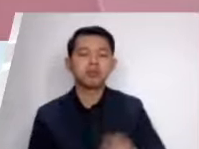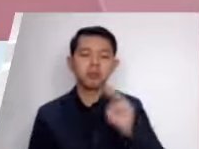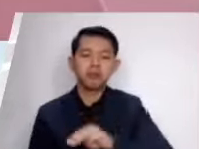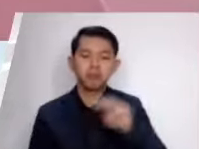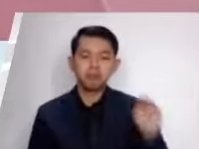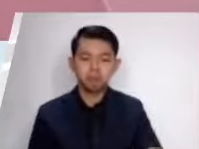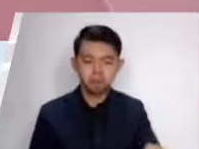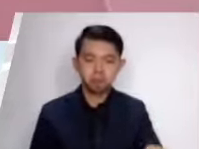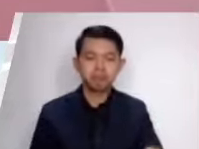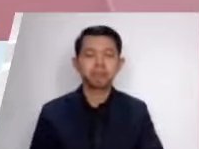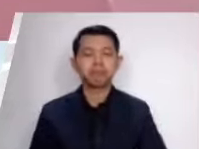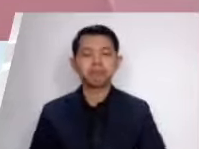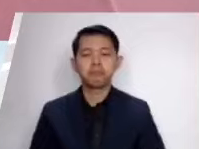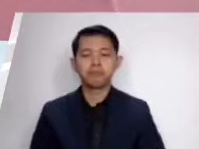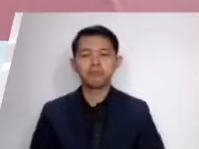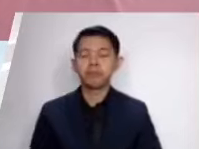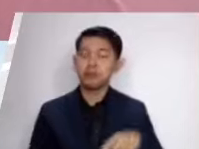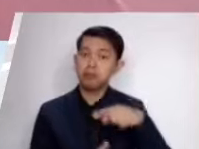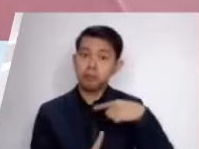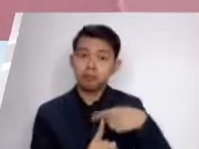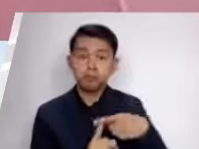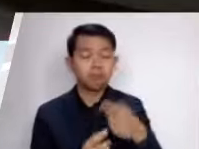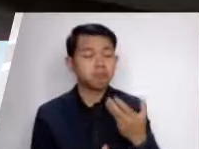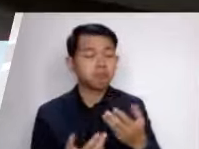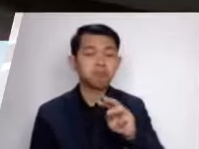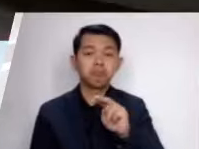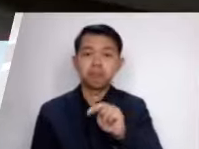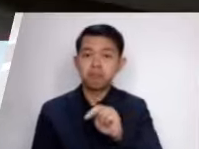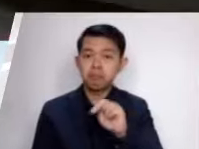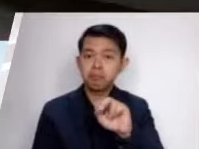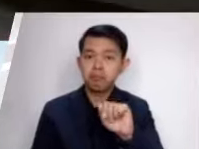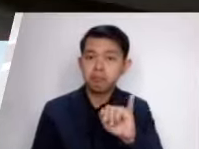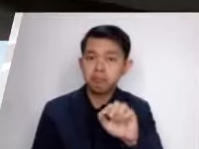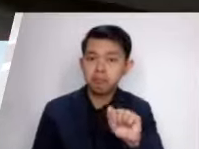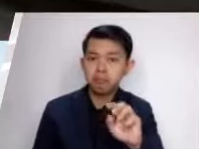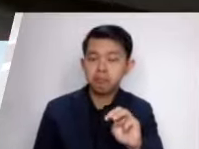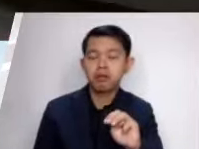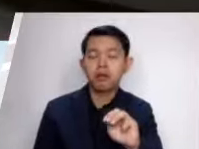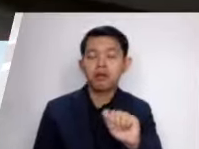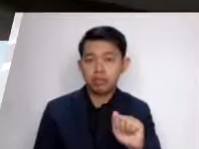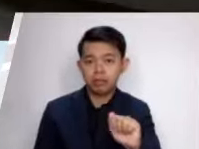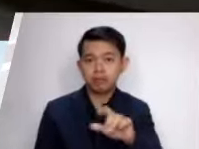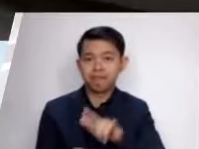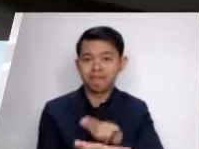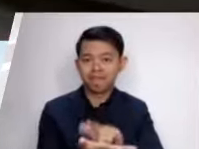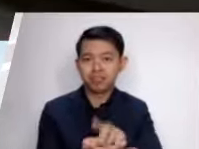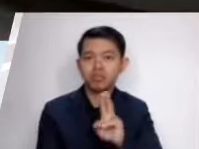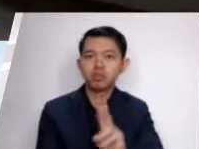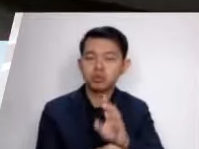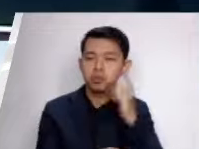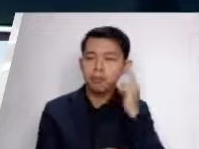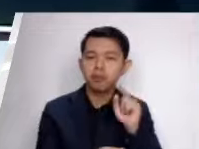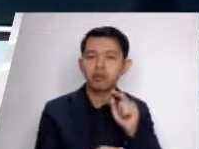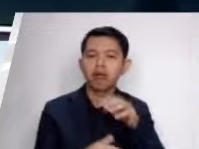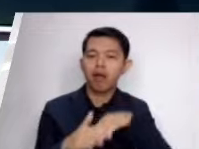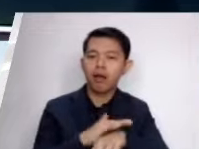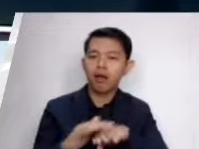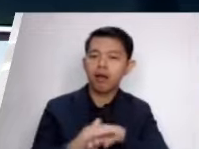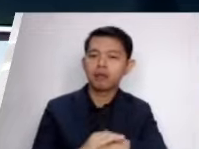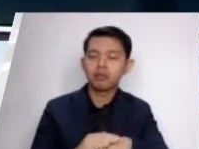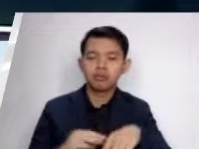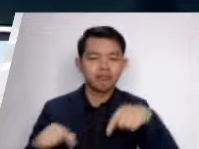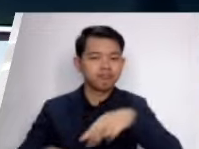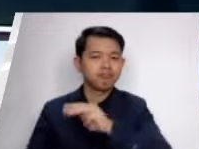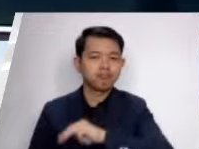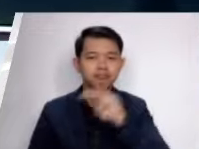rin daw na nagagamit ang NAIA bilang gateway ng mga nagpapatakbo ng Pogo sa Southern Metro Manila. Palagay rin ni Senator Sherwin